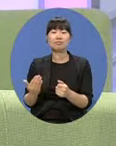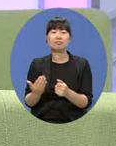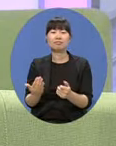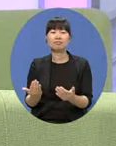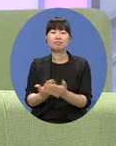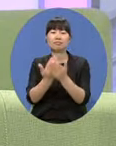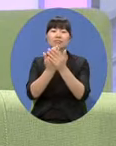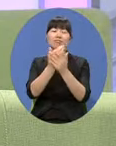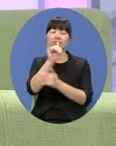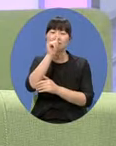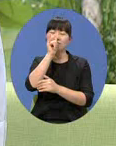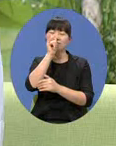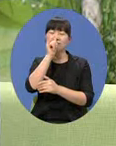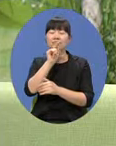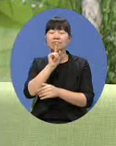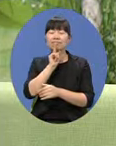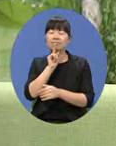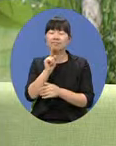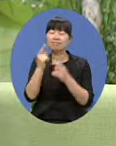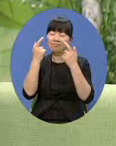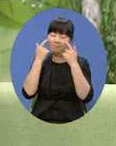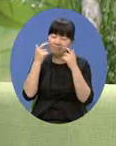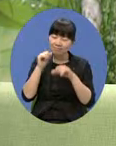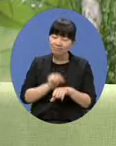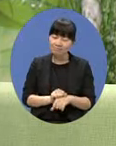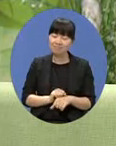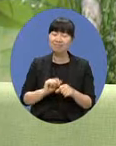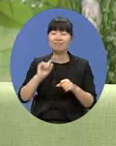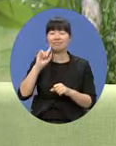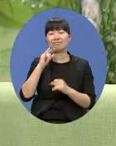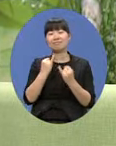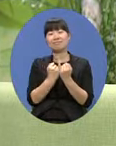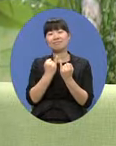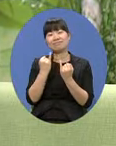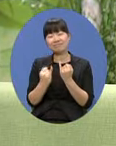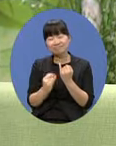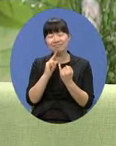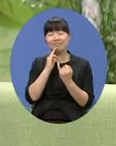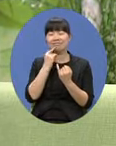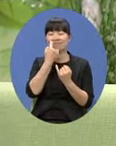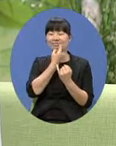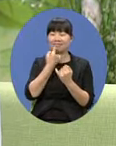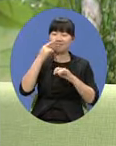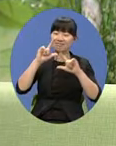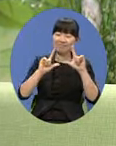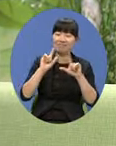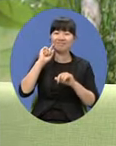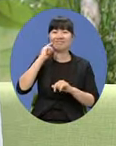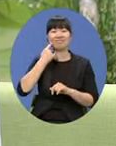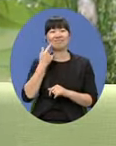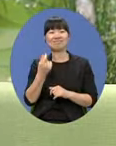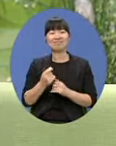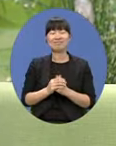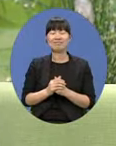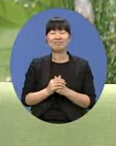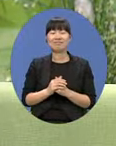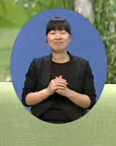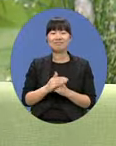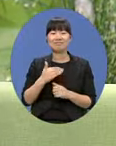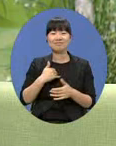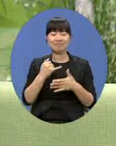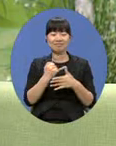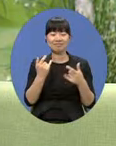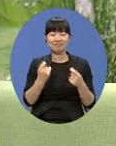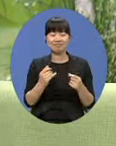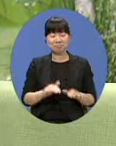같아요. 말도 또박또박 잘하고 이쁘기도 하고 어쩌면 이렇게 말하는 입 모양도 이쁜지 네 정말 우리 지용이도 이렇게